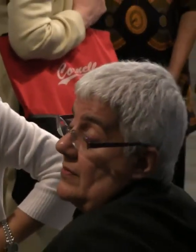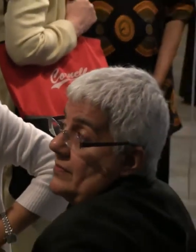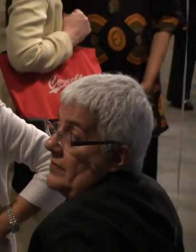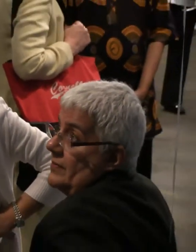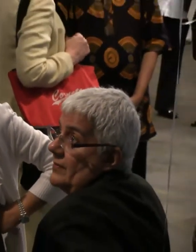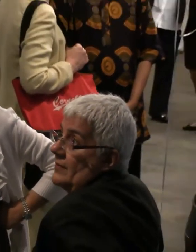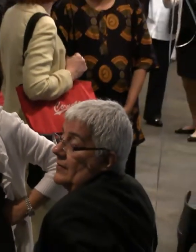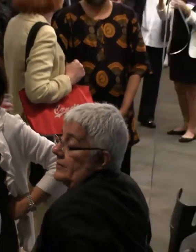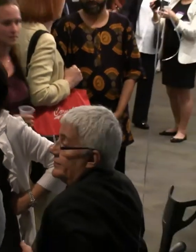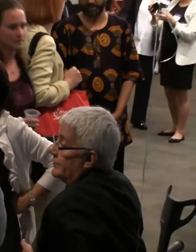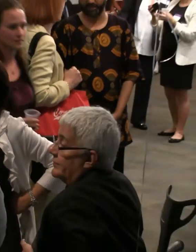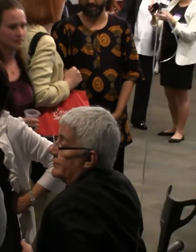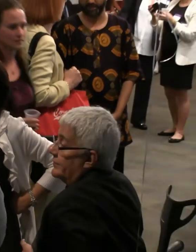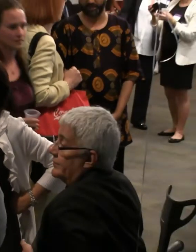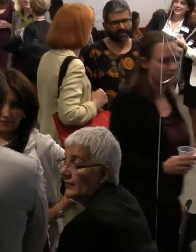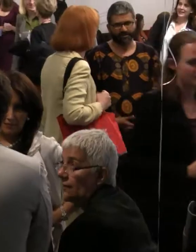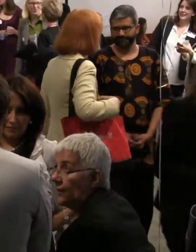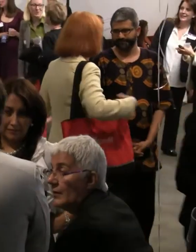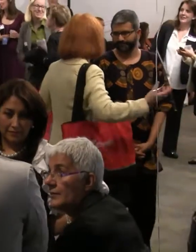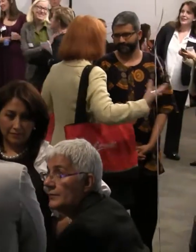ẹ rojú ayé. ayé